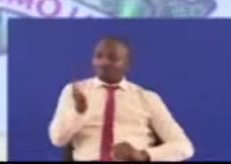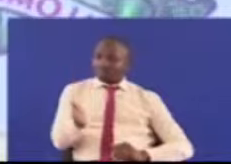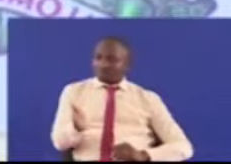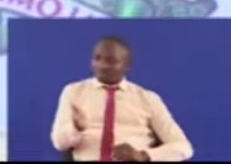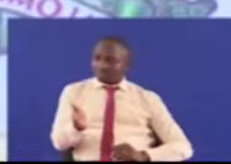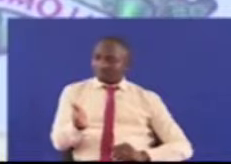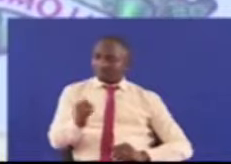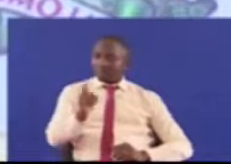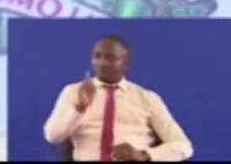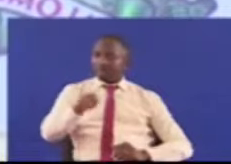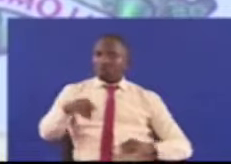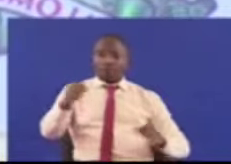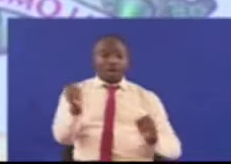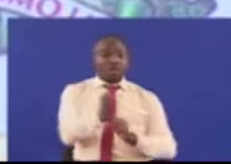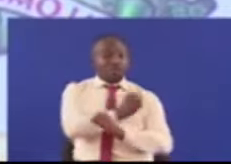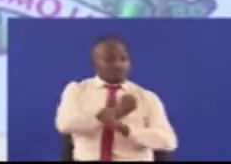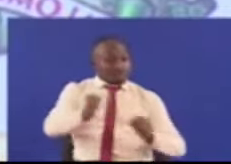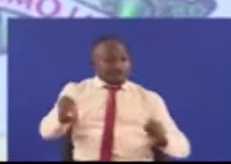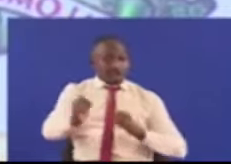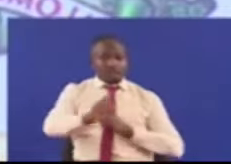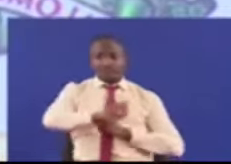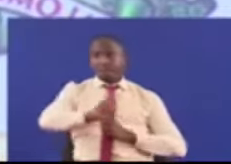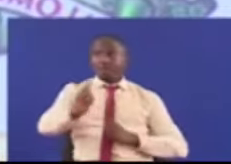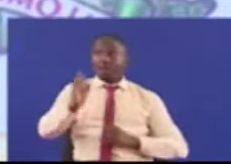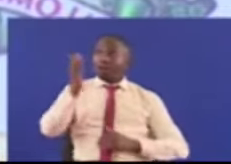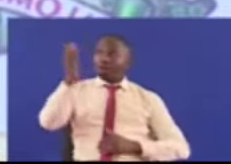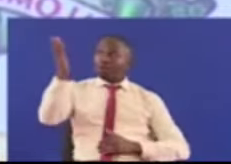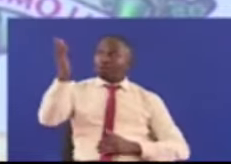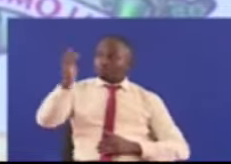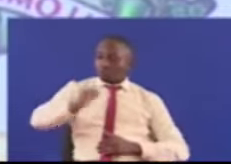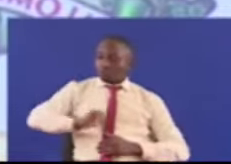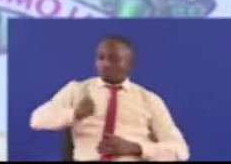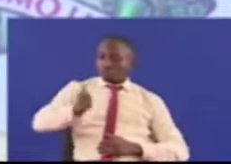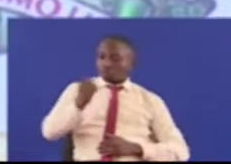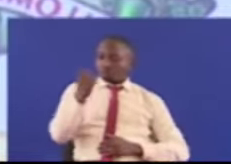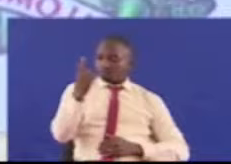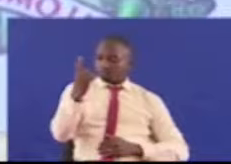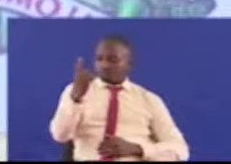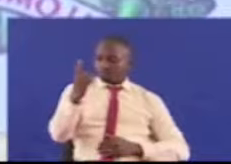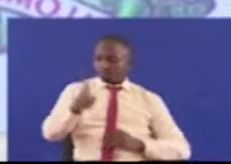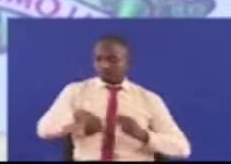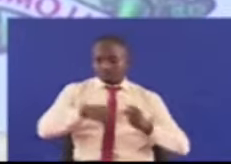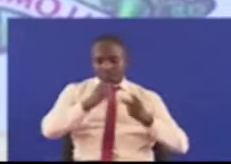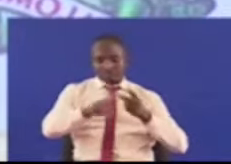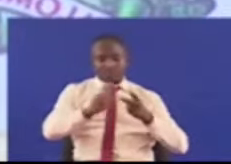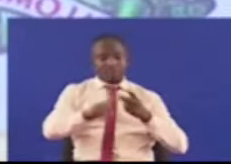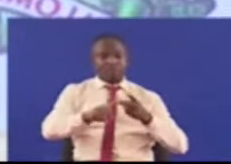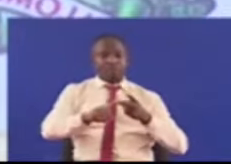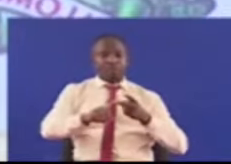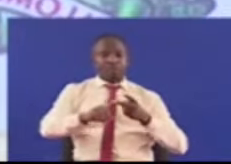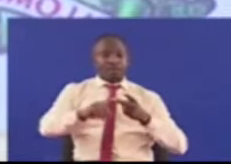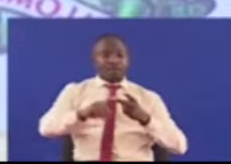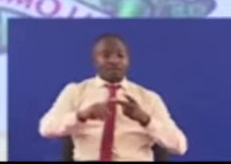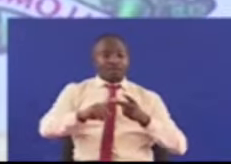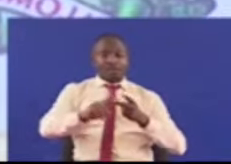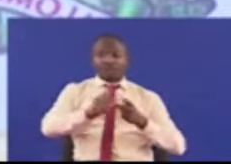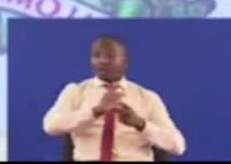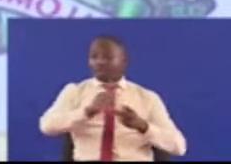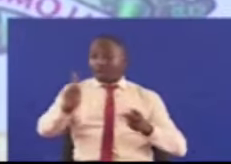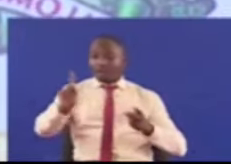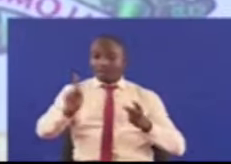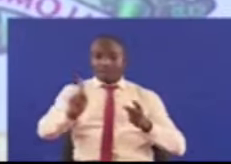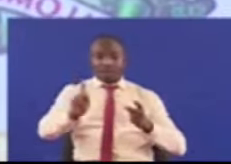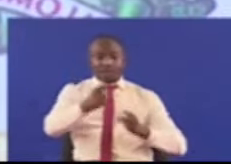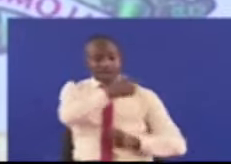isingeweza kuanza bila Mungu mwenyewe kutoa kibali moja. Lakini la pili, isingeweza kuanza ikiwa